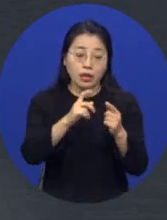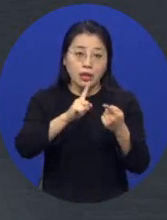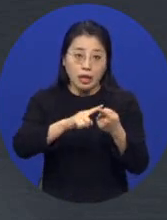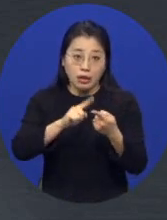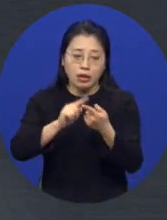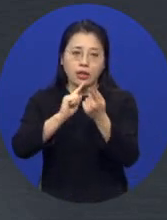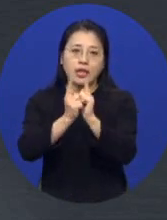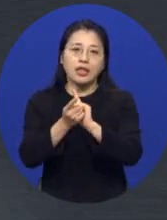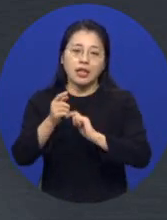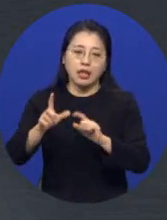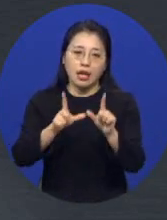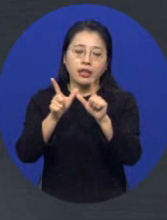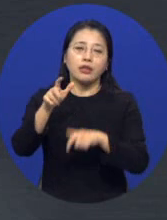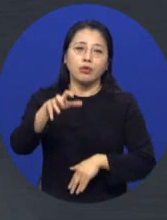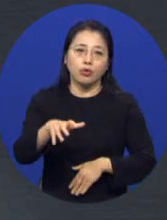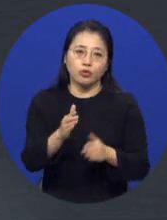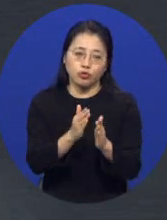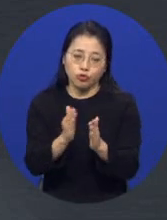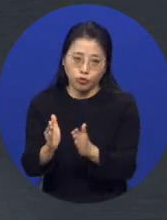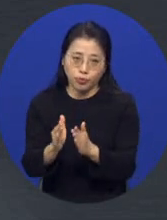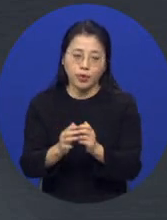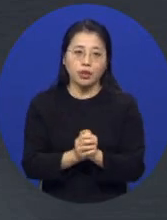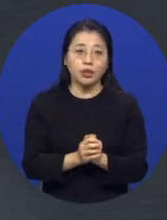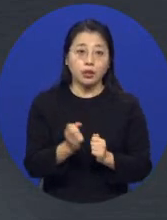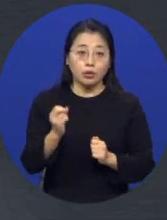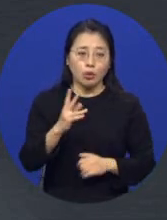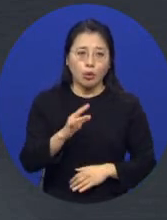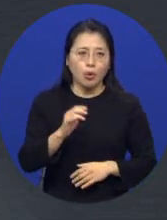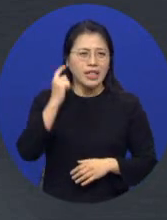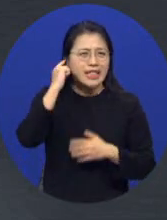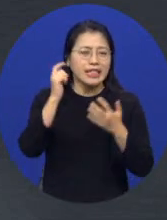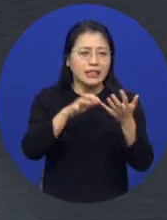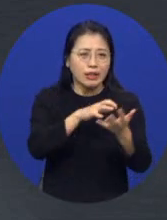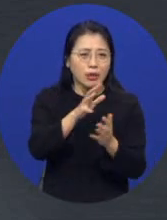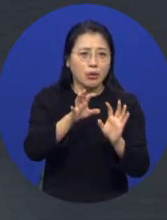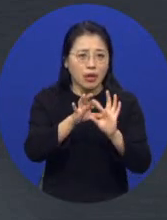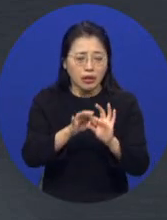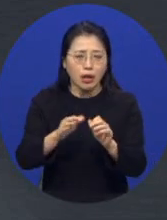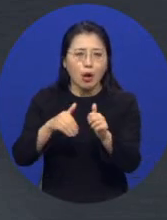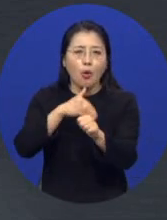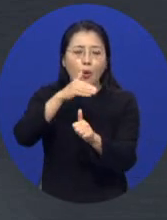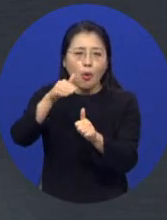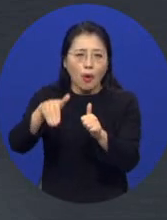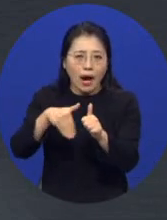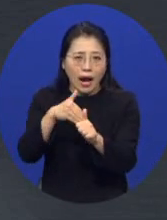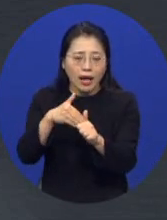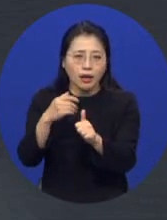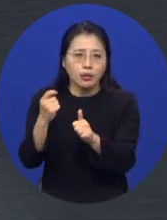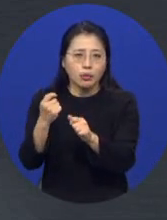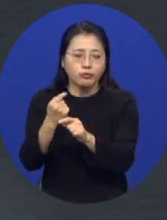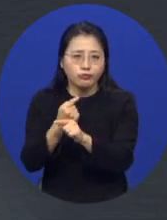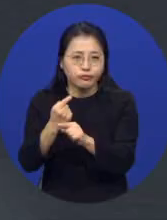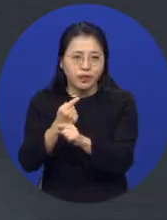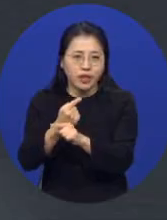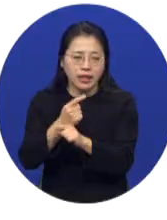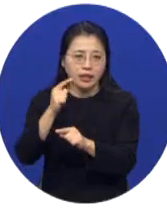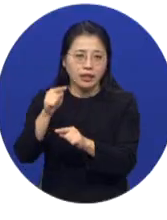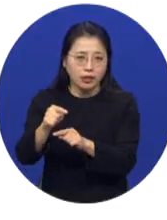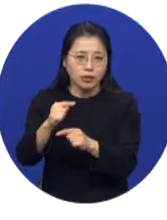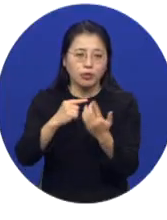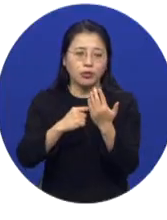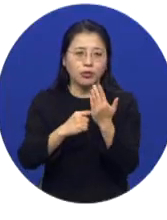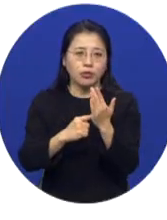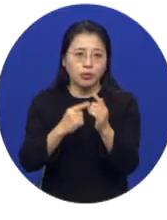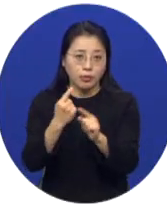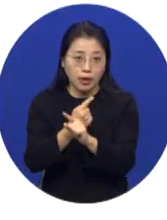마련하는 것으로 항공 소음과 손골 문제는 환경영향을 최소화하는 방안을 제시했다고 밝혔습니다